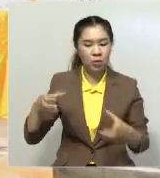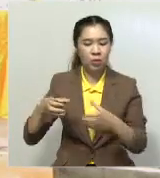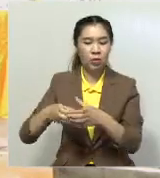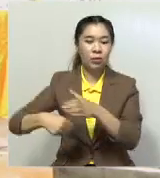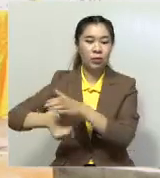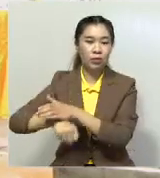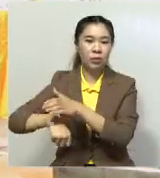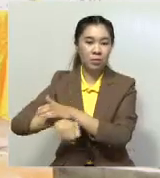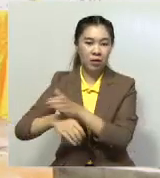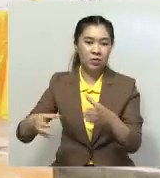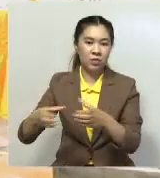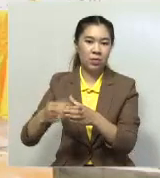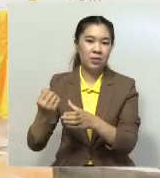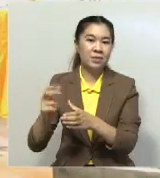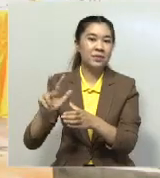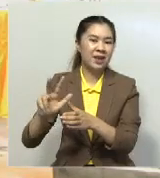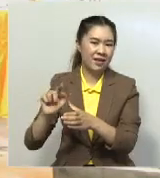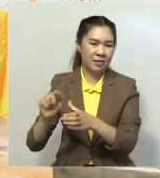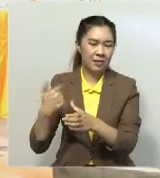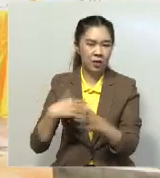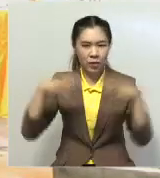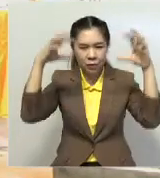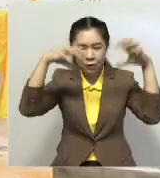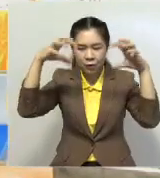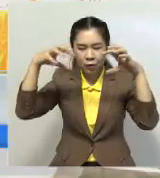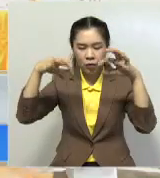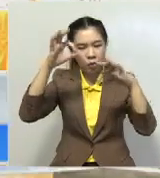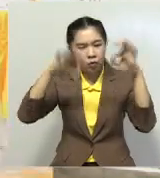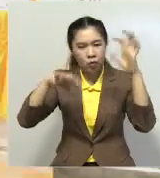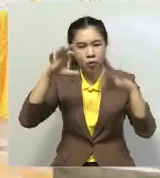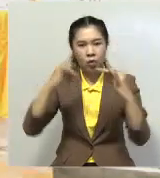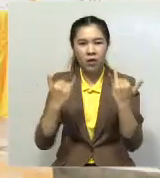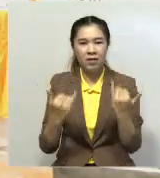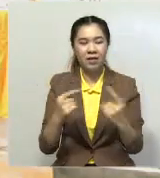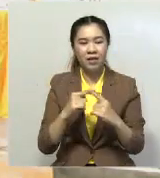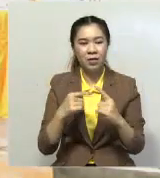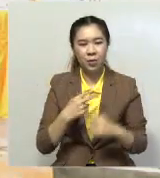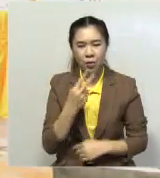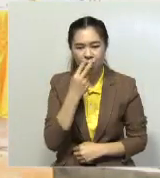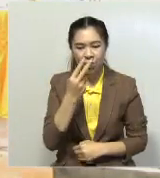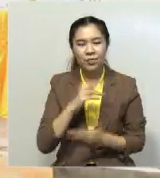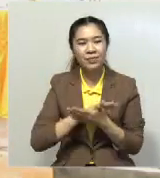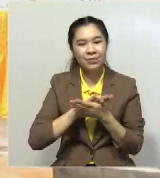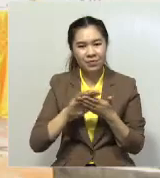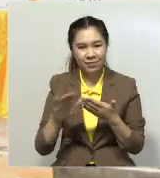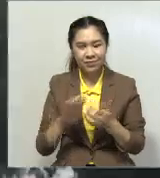มูป่าอะคาเดมี่ซึ่งแม้ว่าจะมีฝนตกลงมาอย่างต่อเนื่องนะครับแต่บรรยากาศก็เป็นไปด้วยความเรียบร้อย